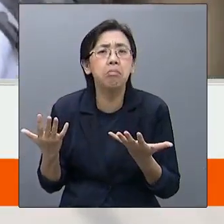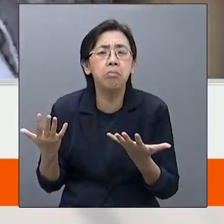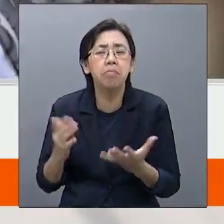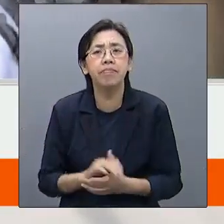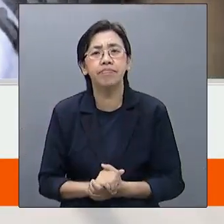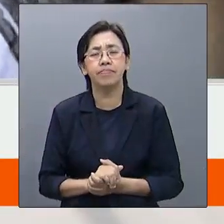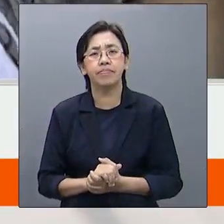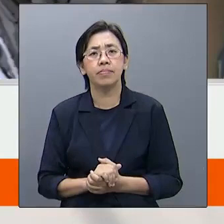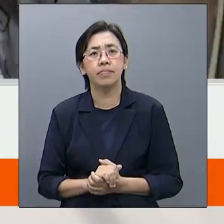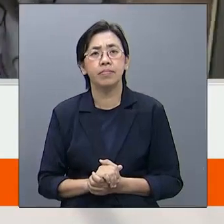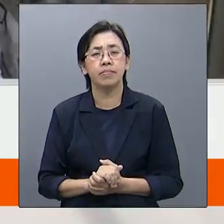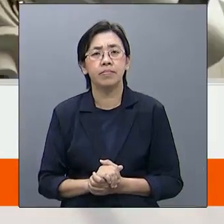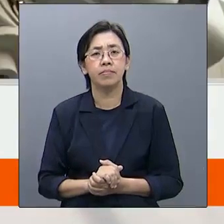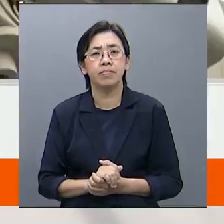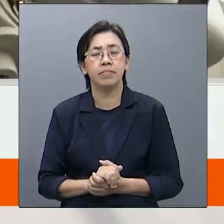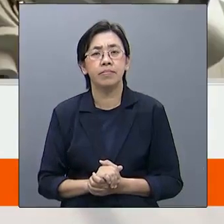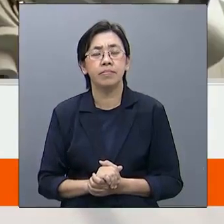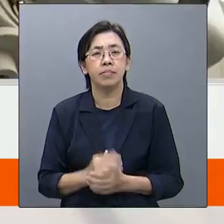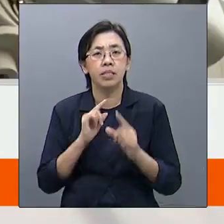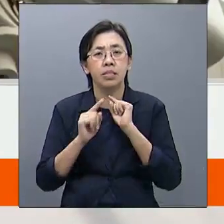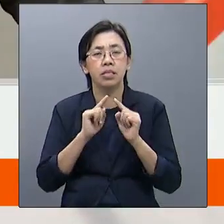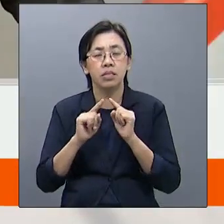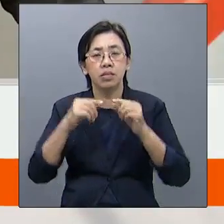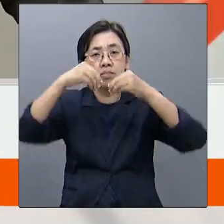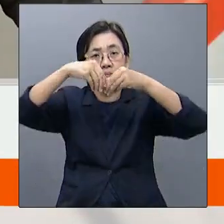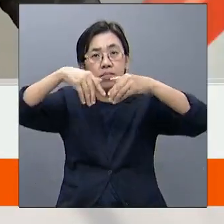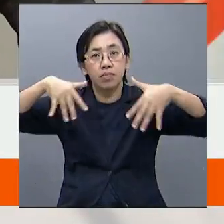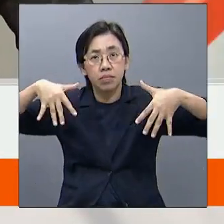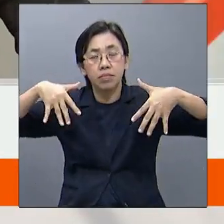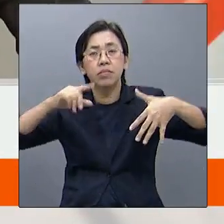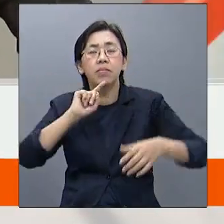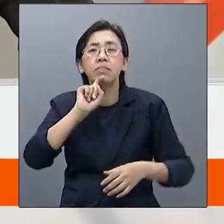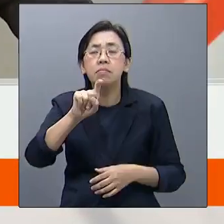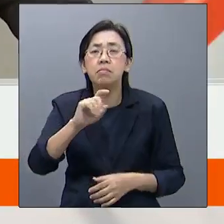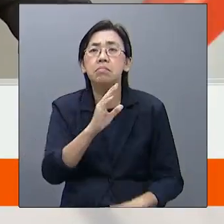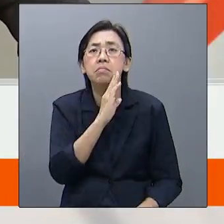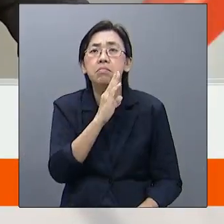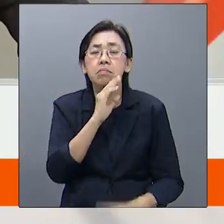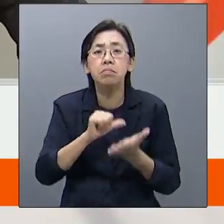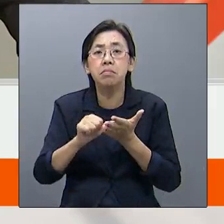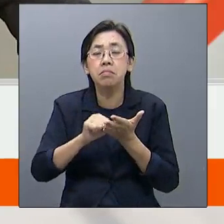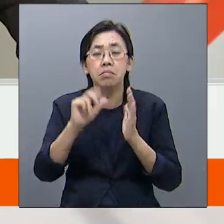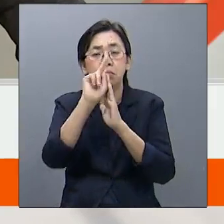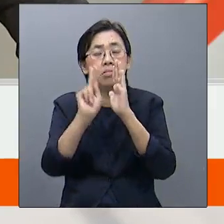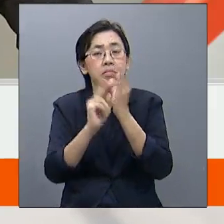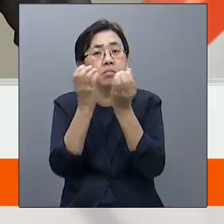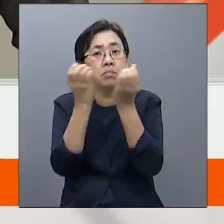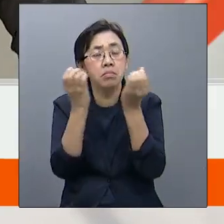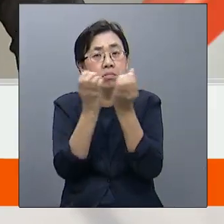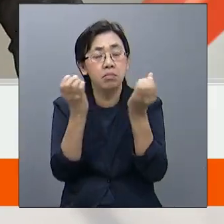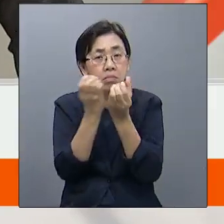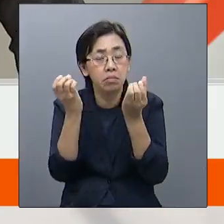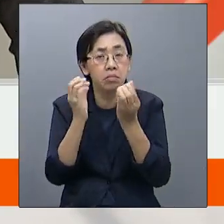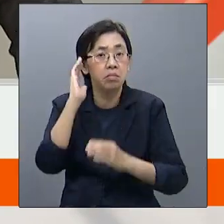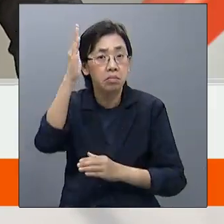าจารทีนี้ เพระ์ พอเราพูดกัเรื่องครงสร้างηνกเลยต้ถามกันว่าถ้าการแ้ไขรัฒธรรนูนจะเป็นหนึงใน